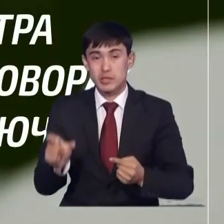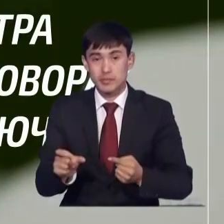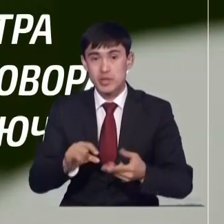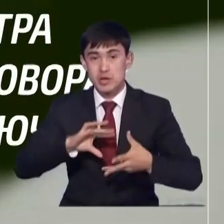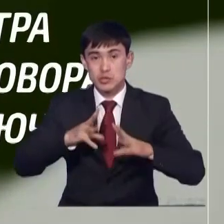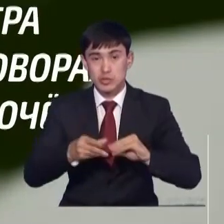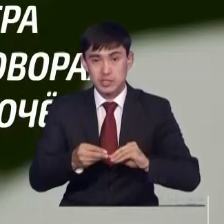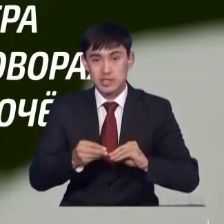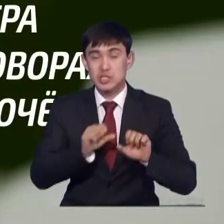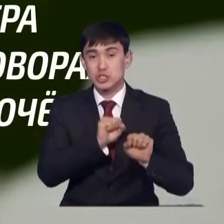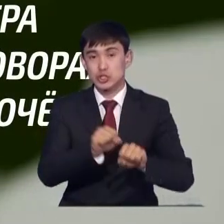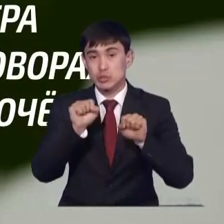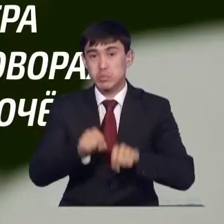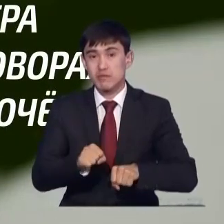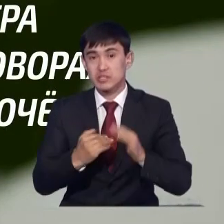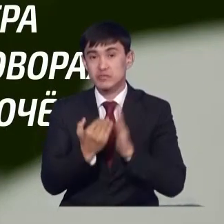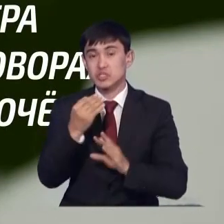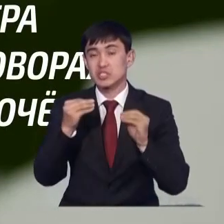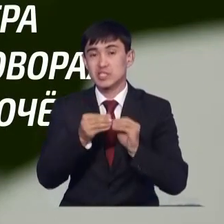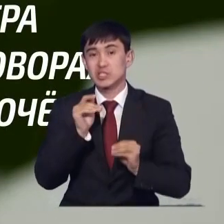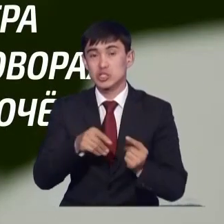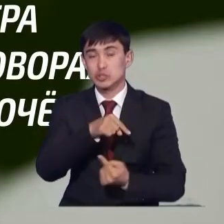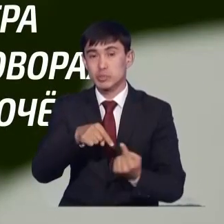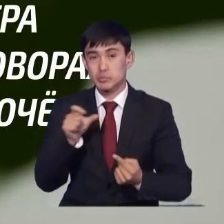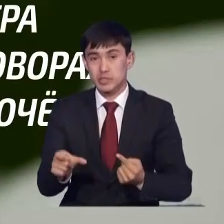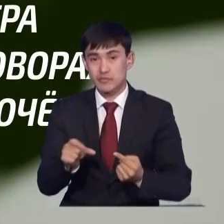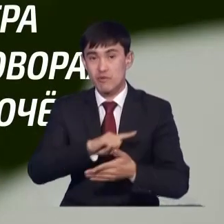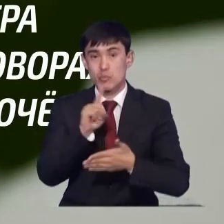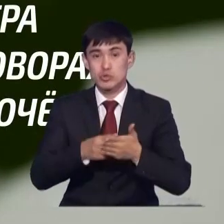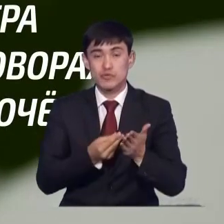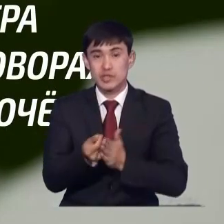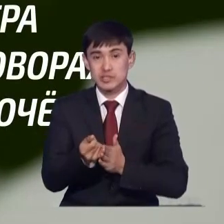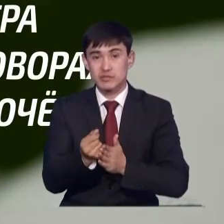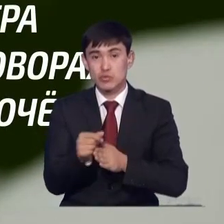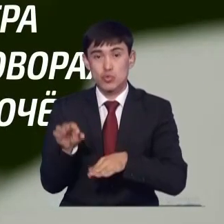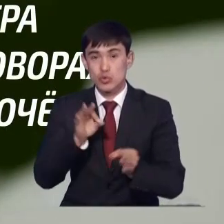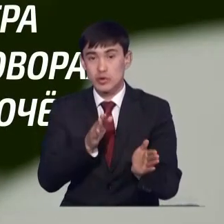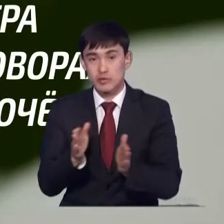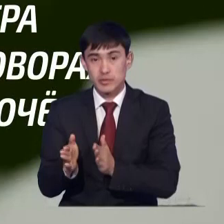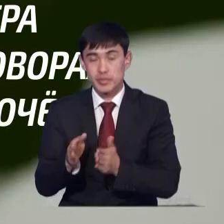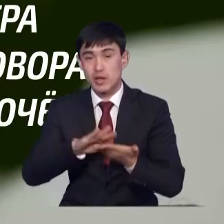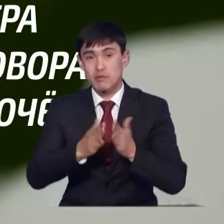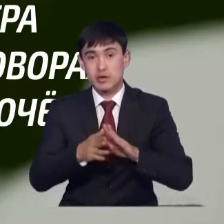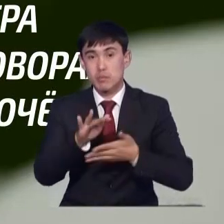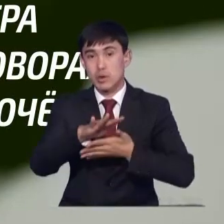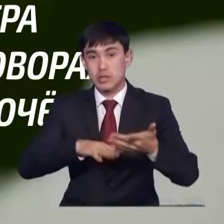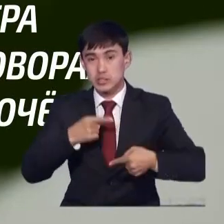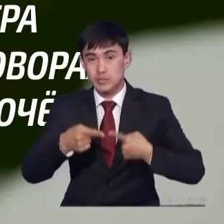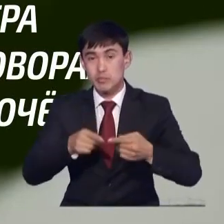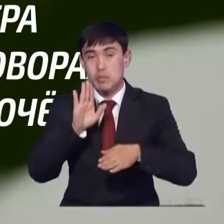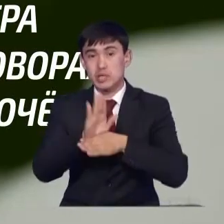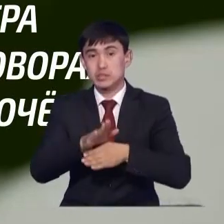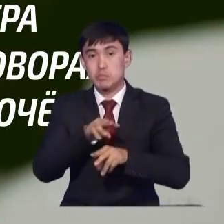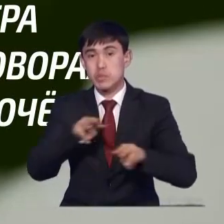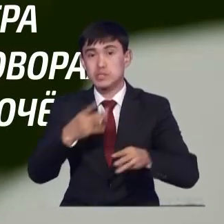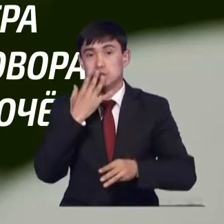результаты защищены права свыше 10я предпринимателей вопросы финансирования урегулированы договора продлены приказом министра